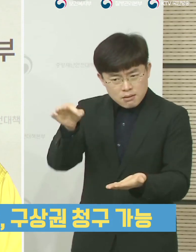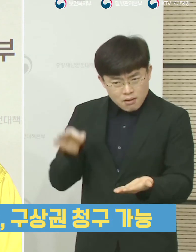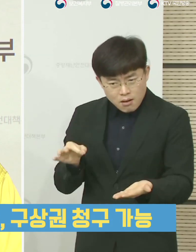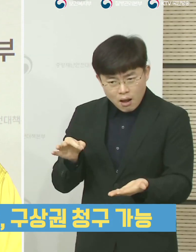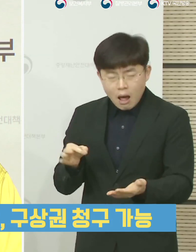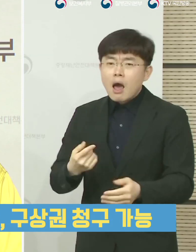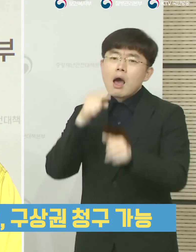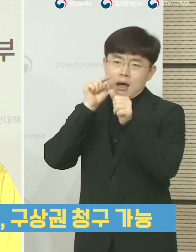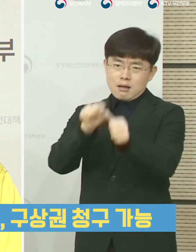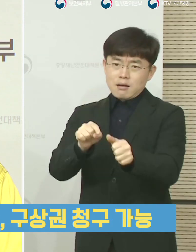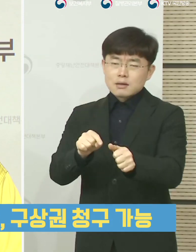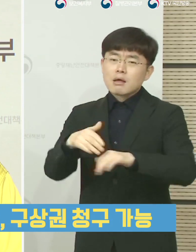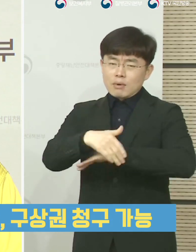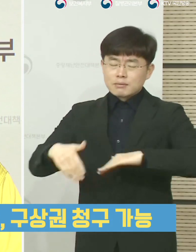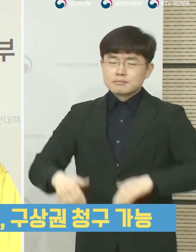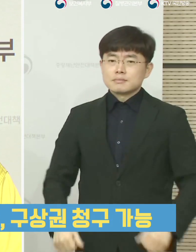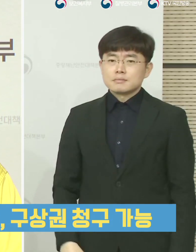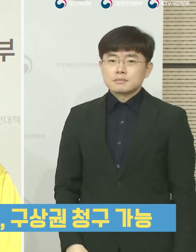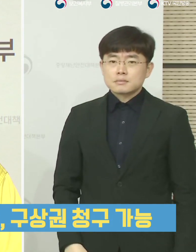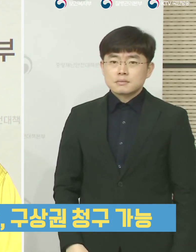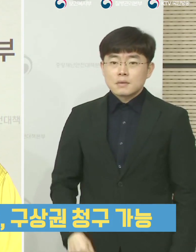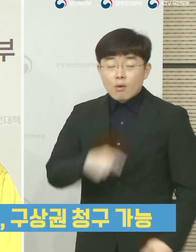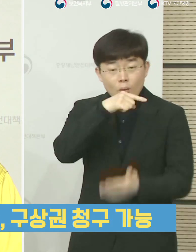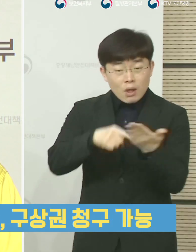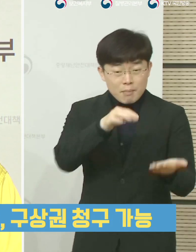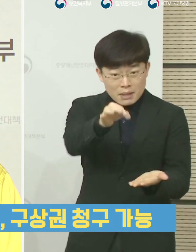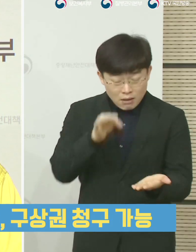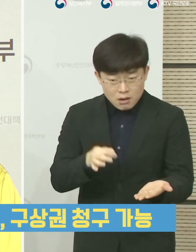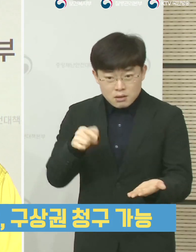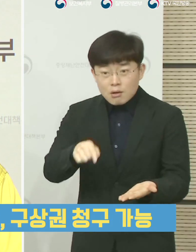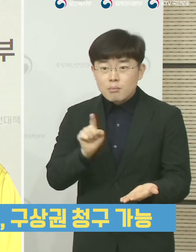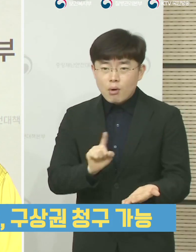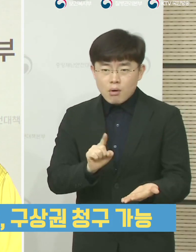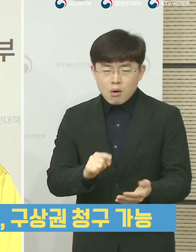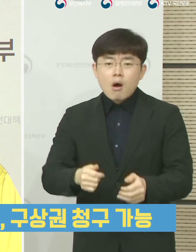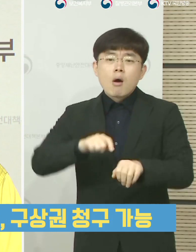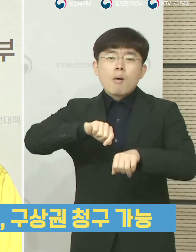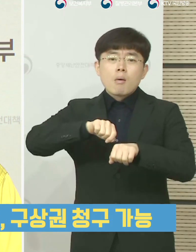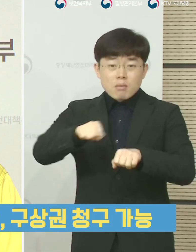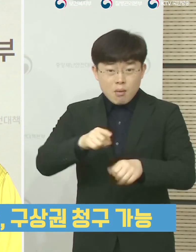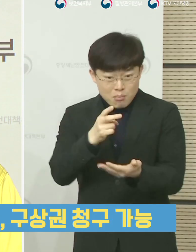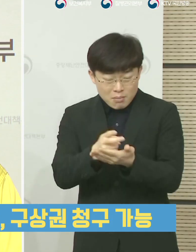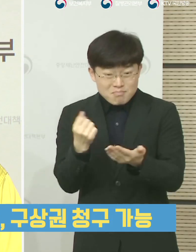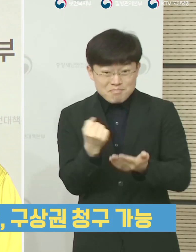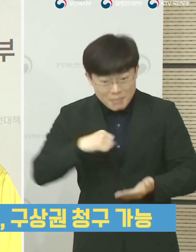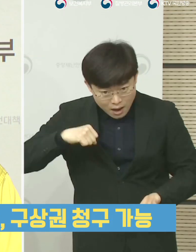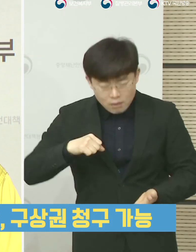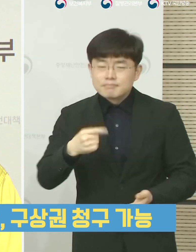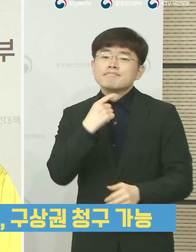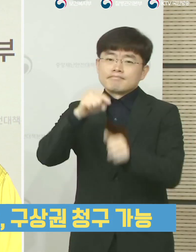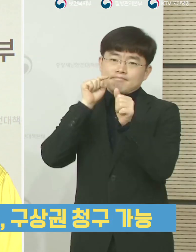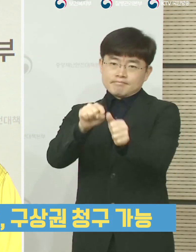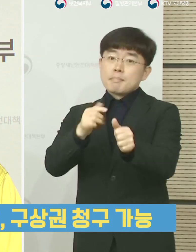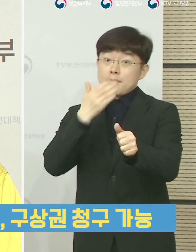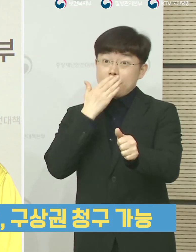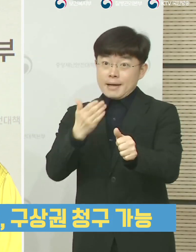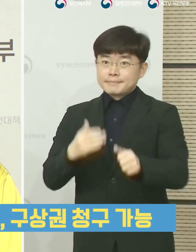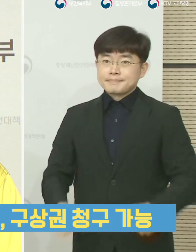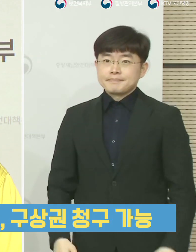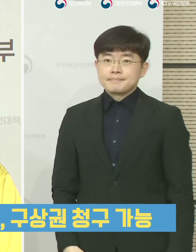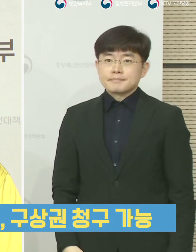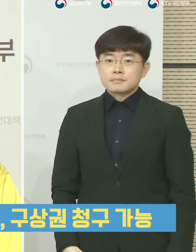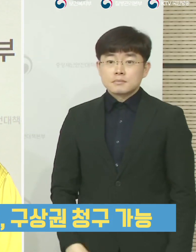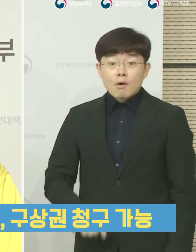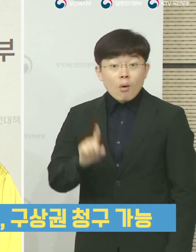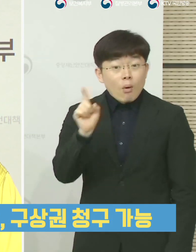등을 하겠다는 겁니다. 이 손해배상과 구상권 청구는 명백한 위법 사실이 있을 때만 제가 할 수 있는 조치이기 때문에 다수의